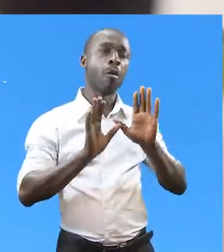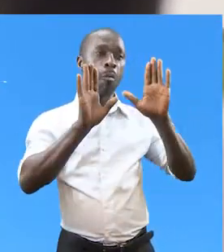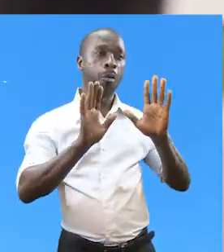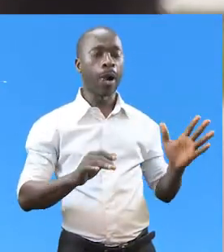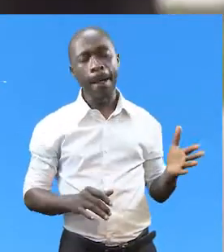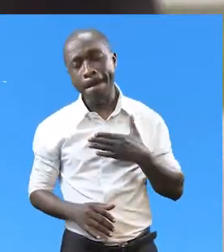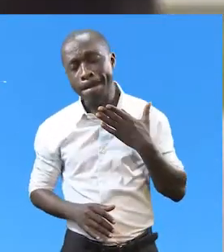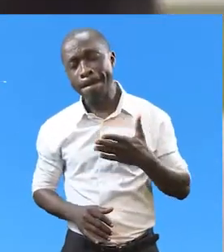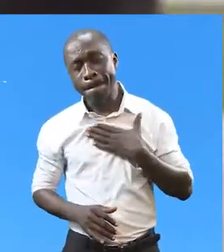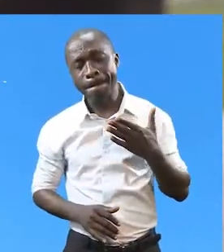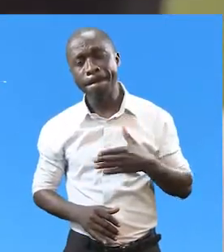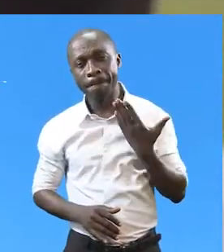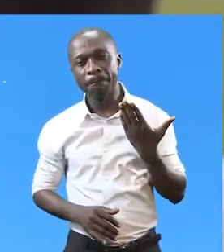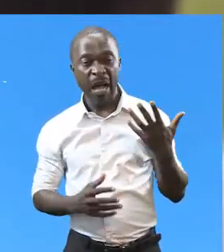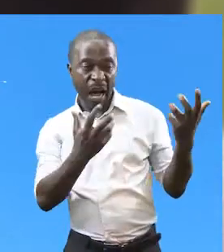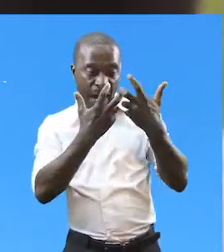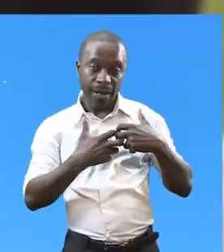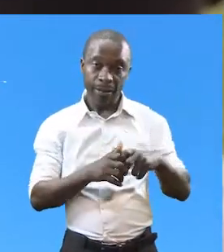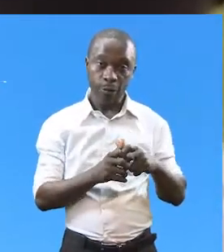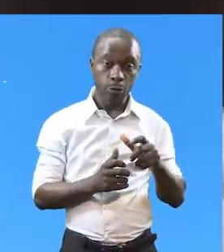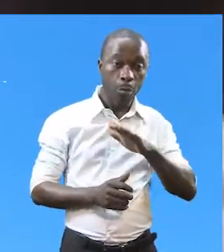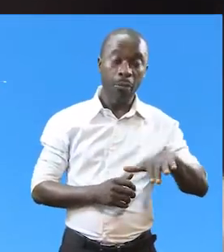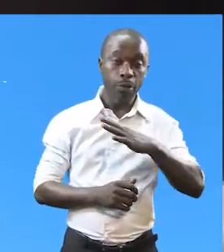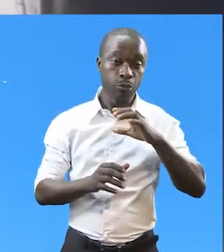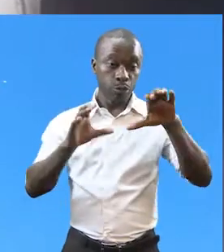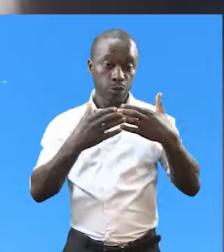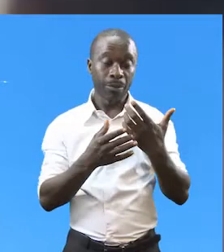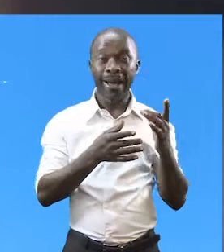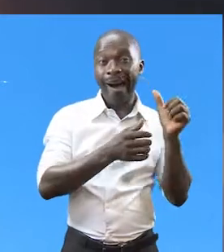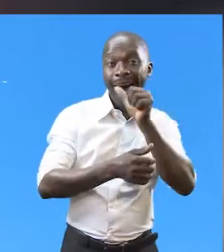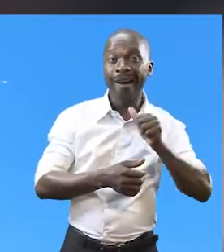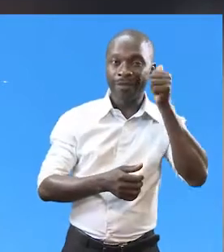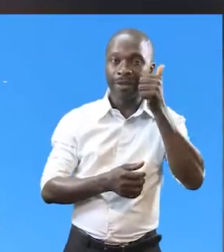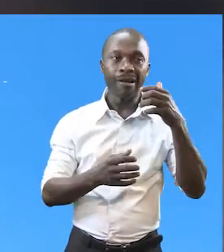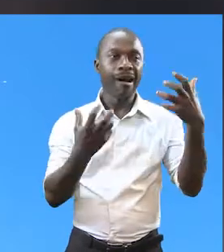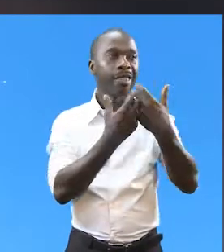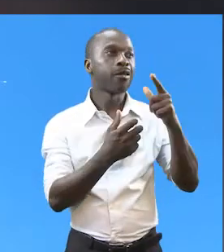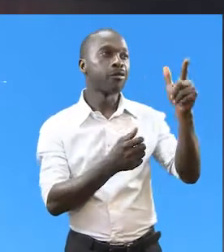étroite ligne dans la stratégie Grow with Africa implantée par le groupe bancaire français et